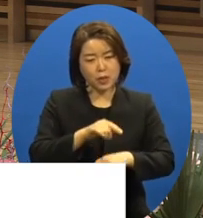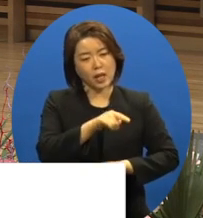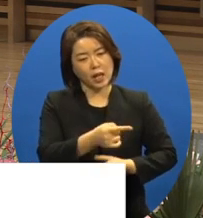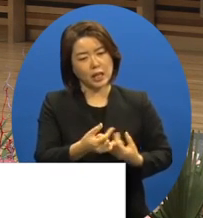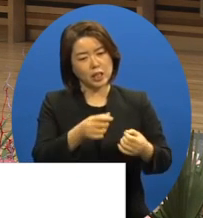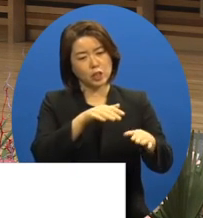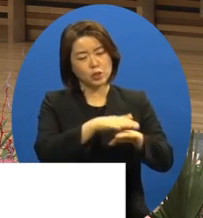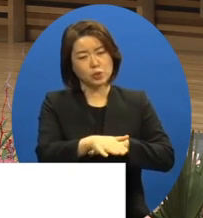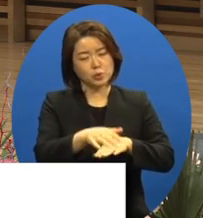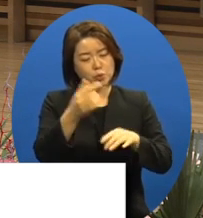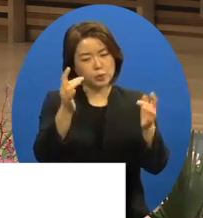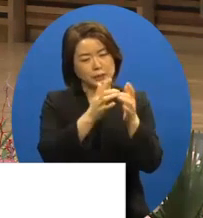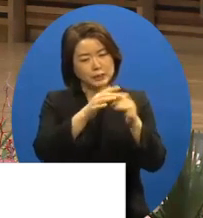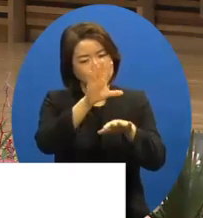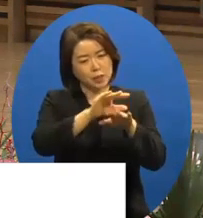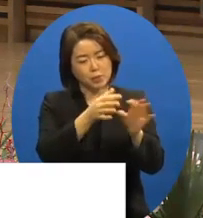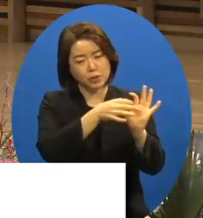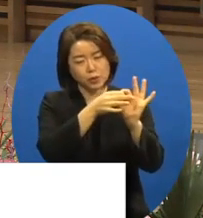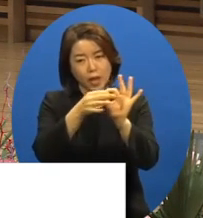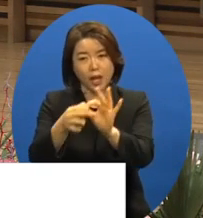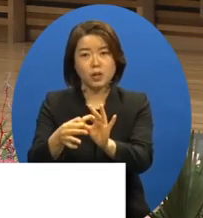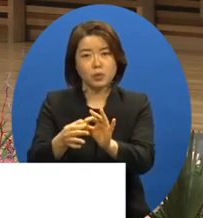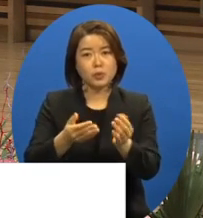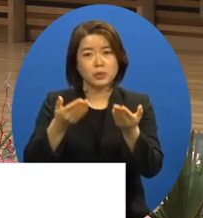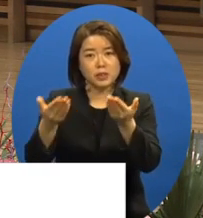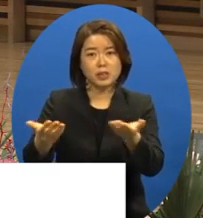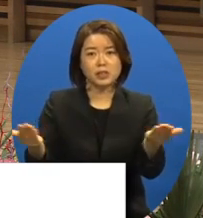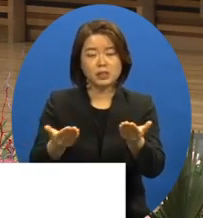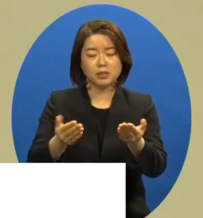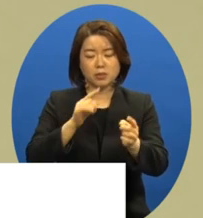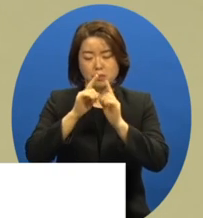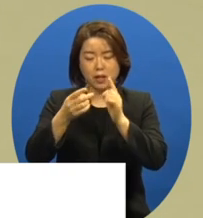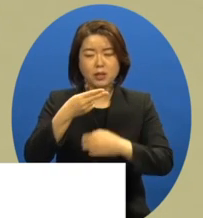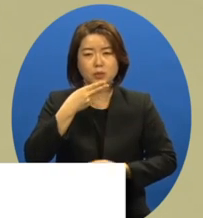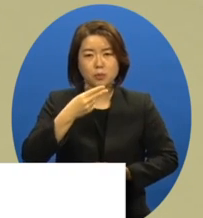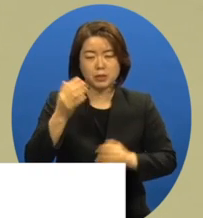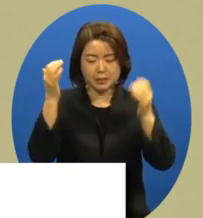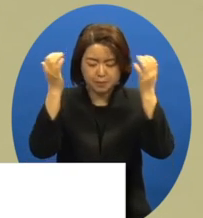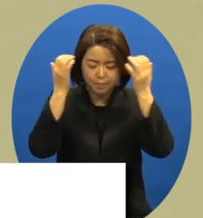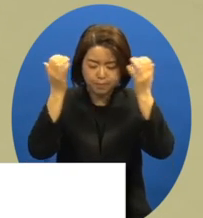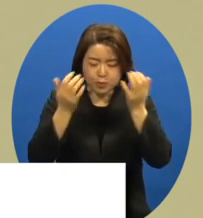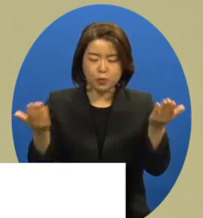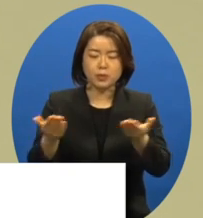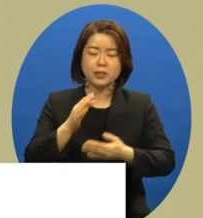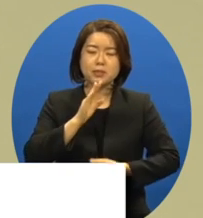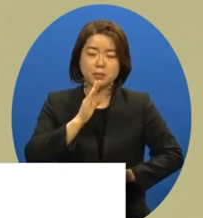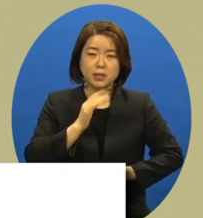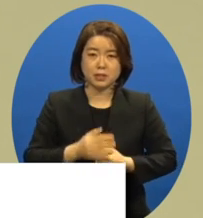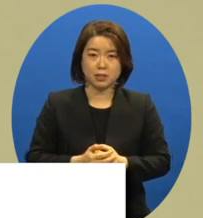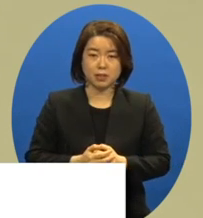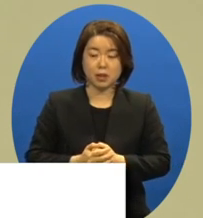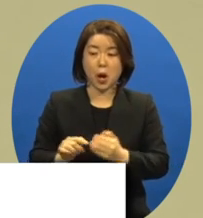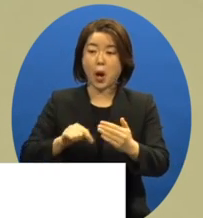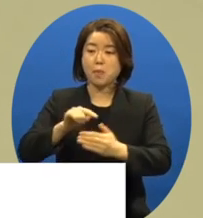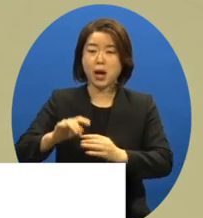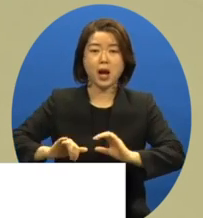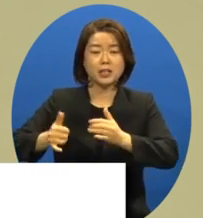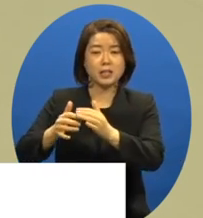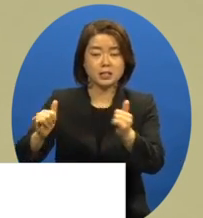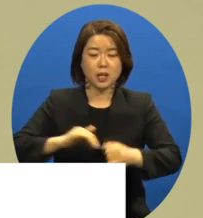계속 드리는 것은 말할 수 없이 고통스러운 일입니다. 세상 사람들은 우리의 심정을 알지